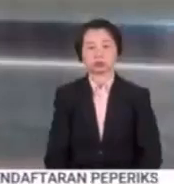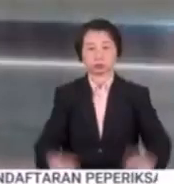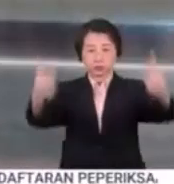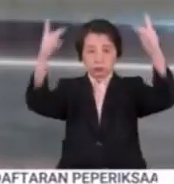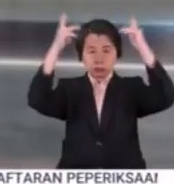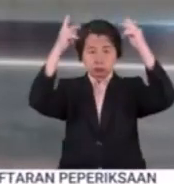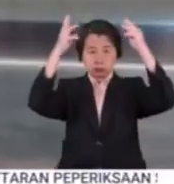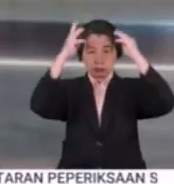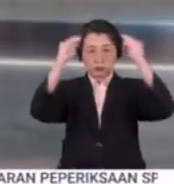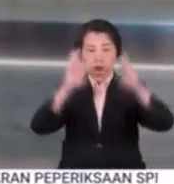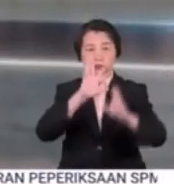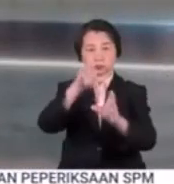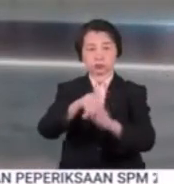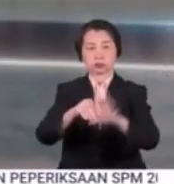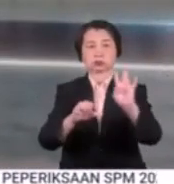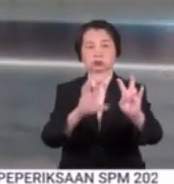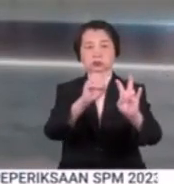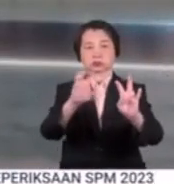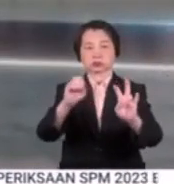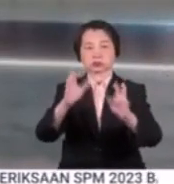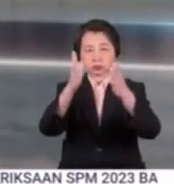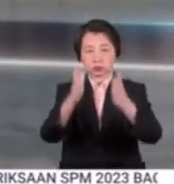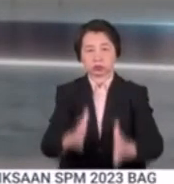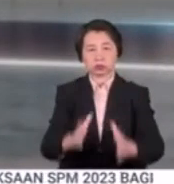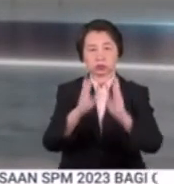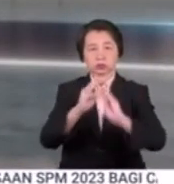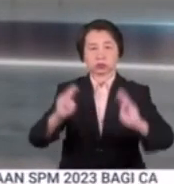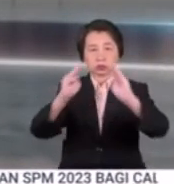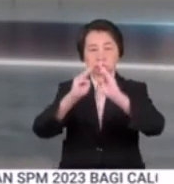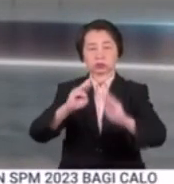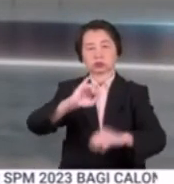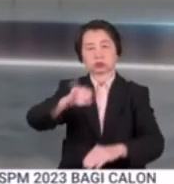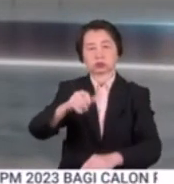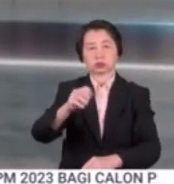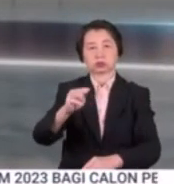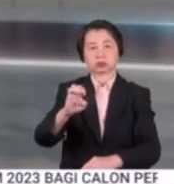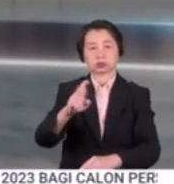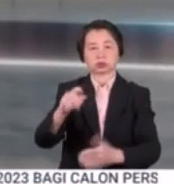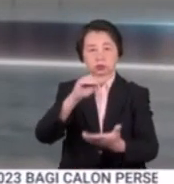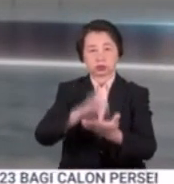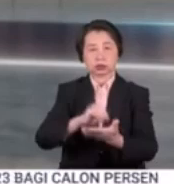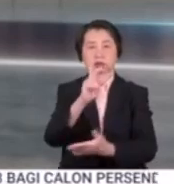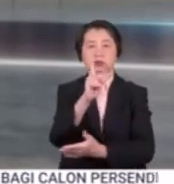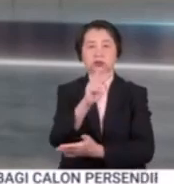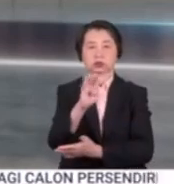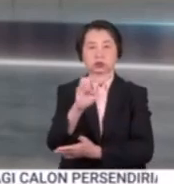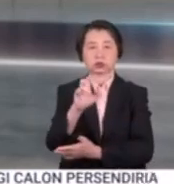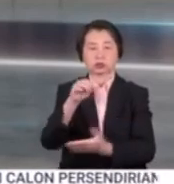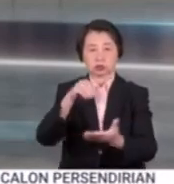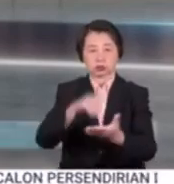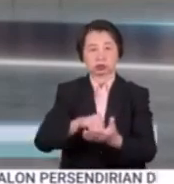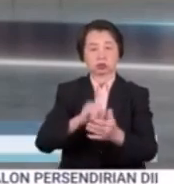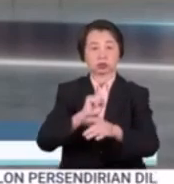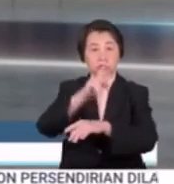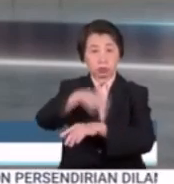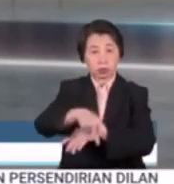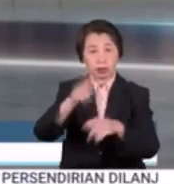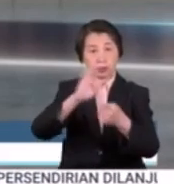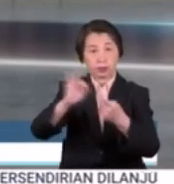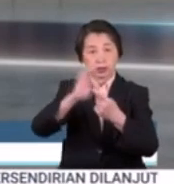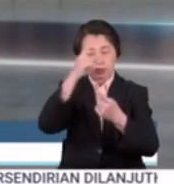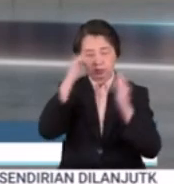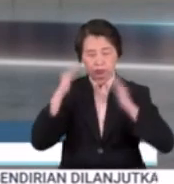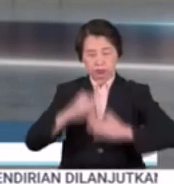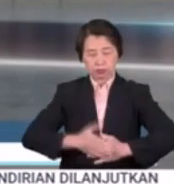Perdana Menteri menyertai kira-kira 700 jemaah di Masjid Jami An-Nur Guar Perahu, Kubang, Sebang dekat Seberang Perai bagi menunaikan